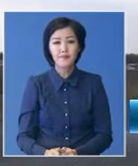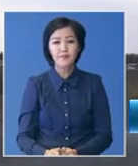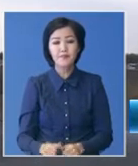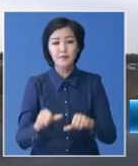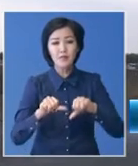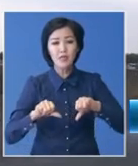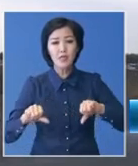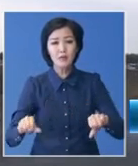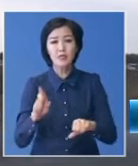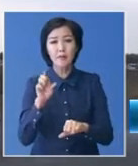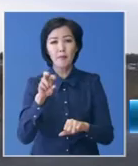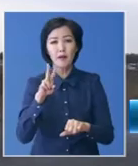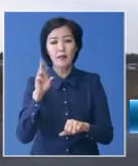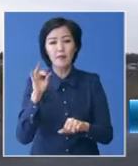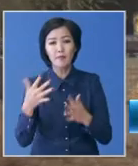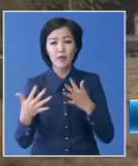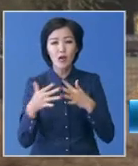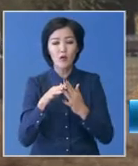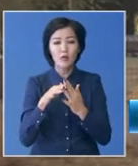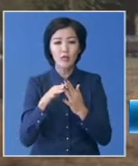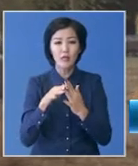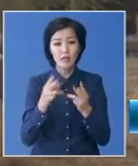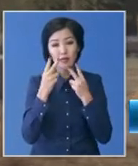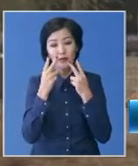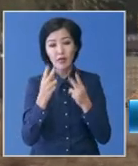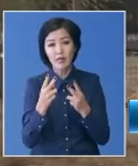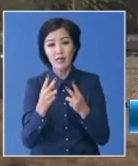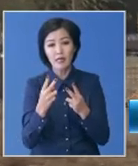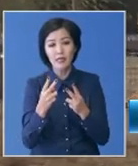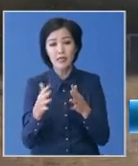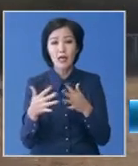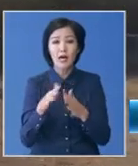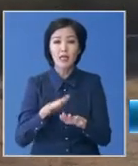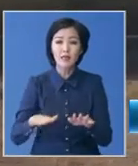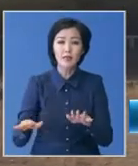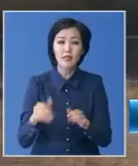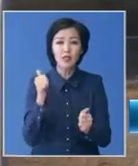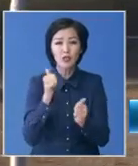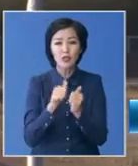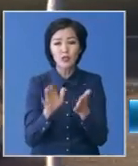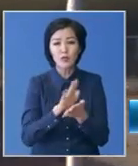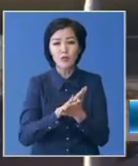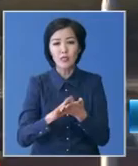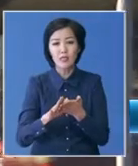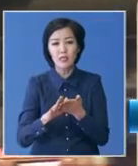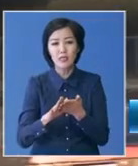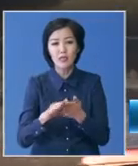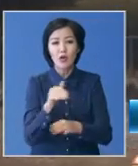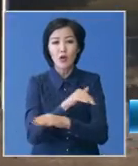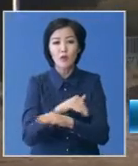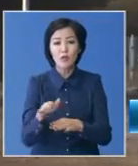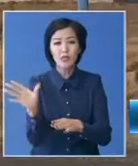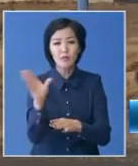Комиссия мүшелері Балқып пен Ескелді ауылдық округтеріне де ат басын тіреді. Елді мекендерде жиі өткізілетін сенбіліктердің арқасында көшелер